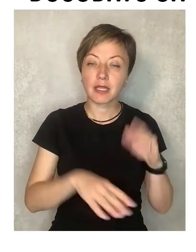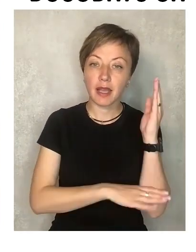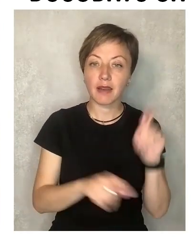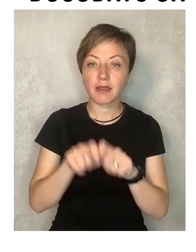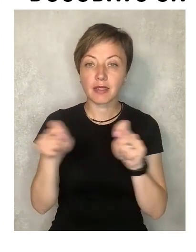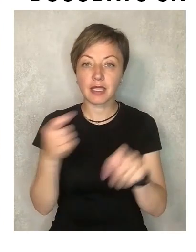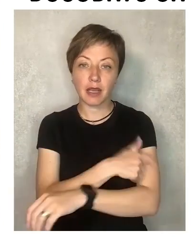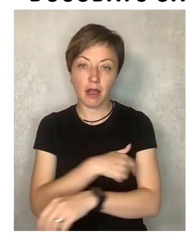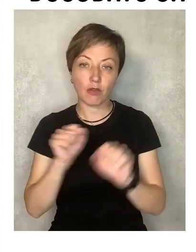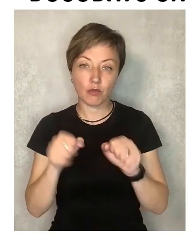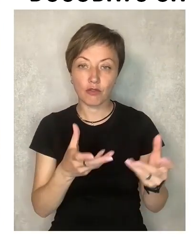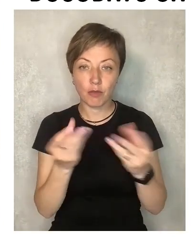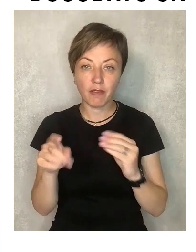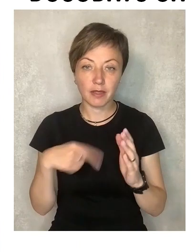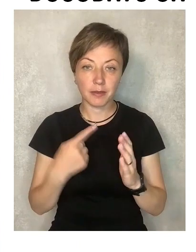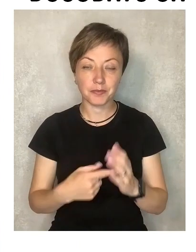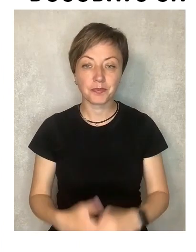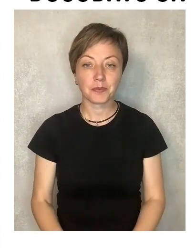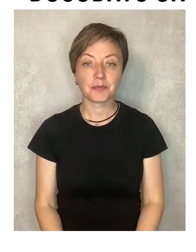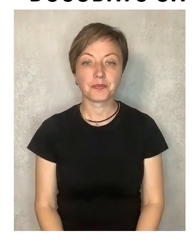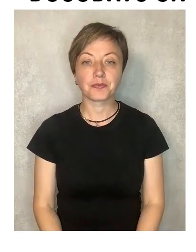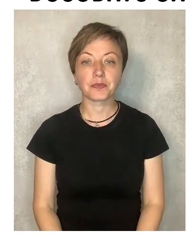може впливати?